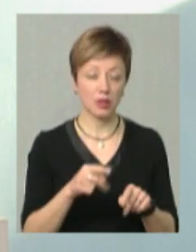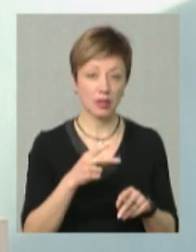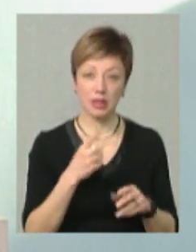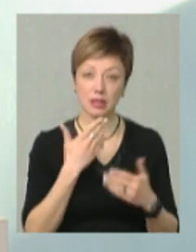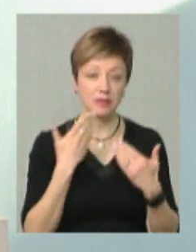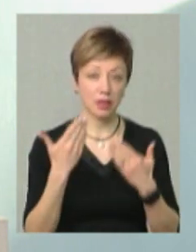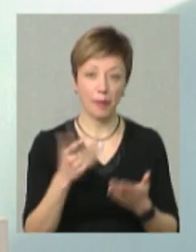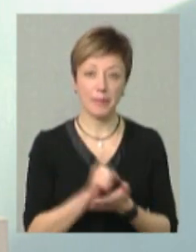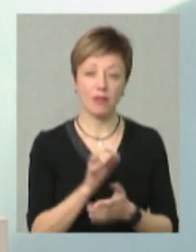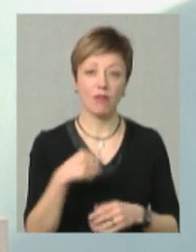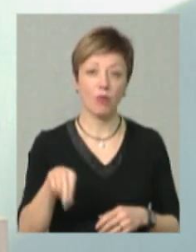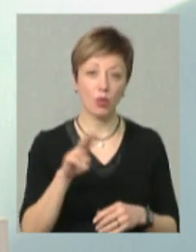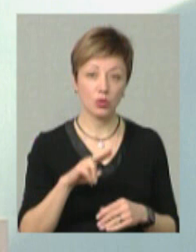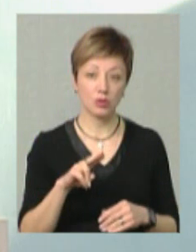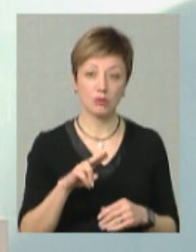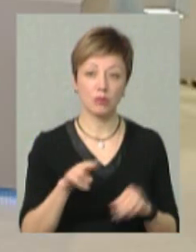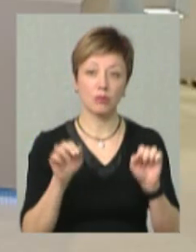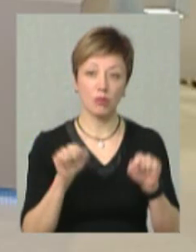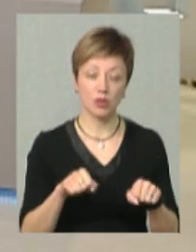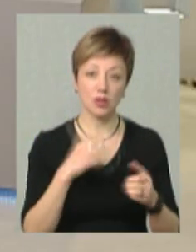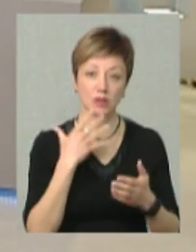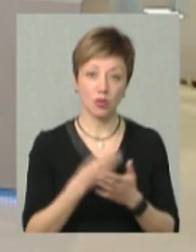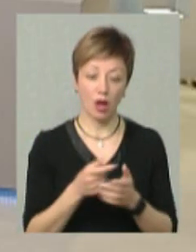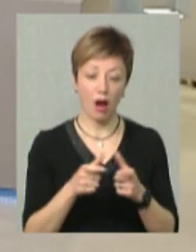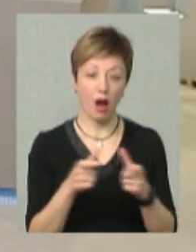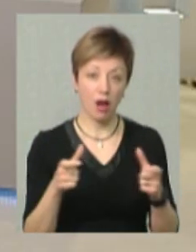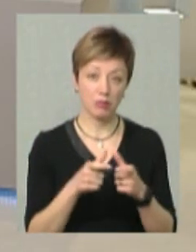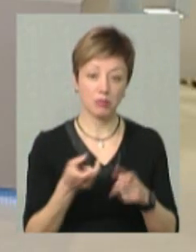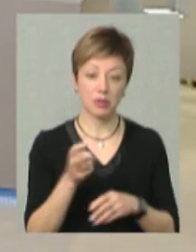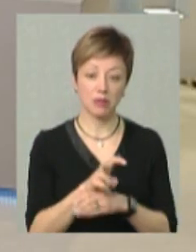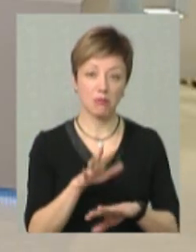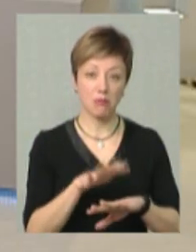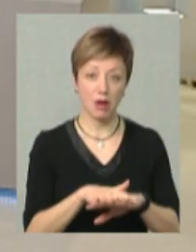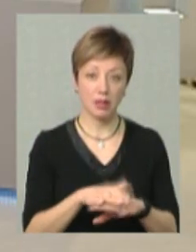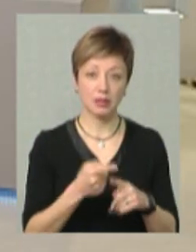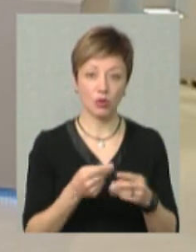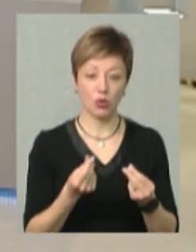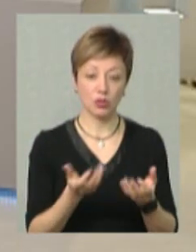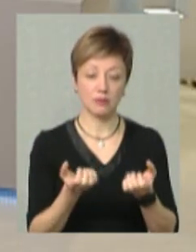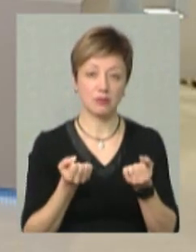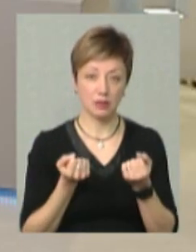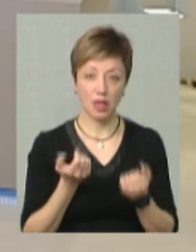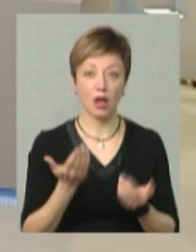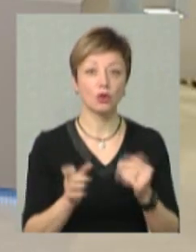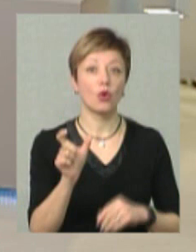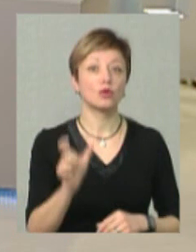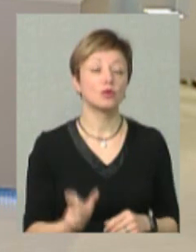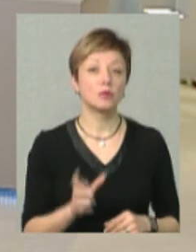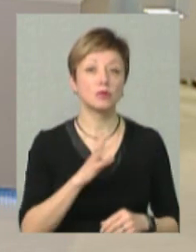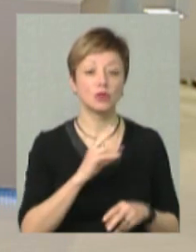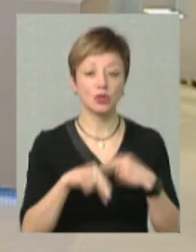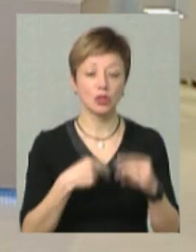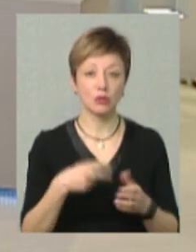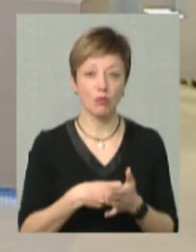звертаючись до органу пенсійного фонду, може своєю карткою чи прийти в банківську установу і ці гроші зняти. Якщо особа отримувала